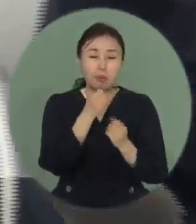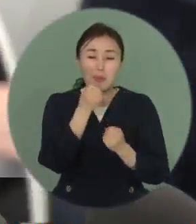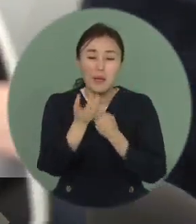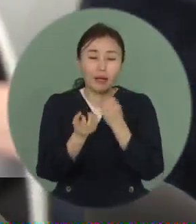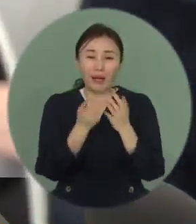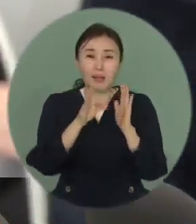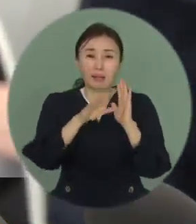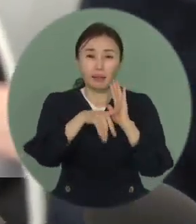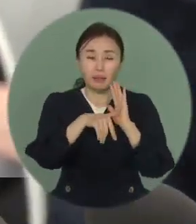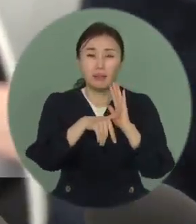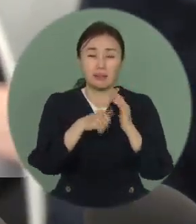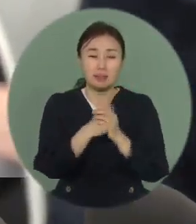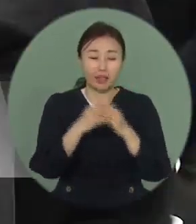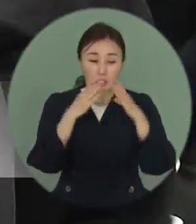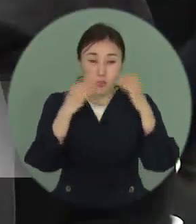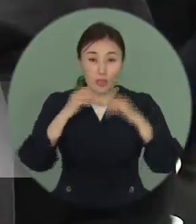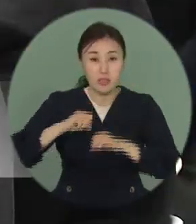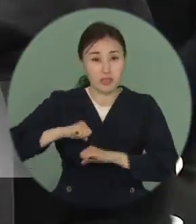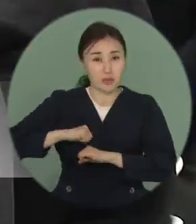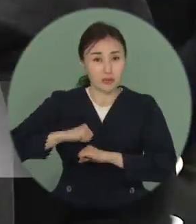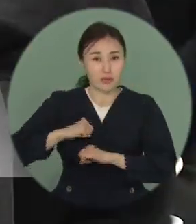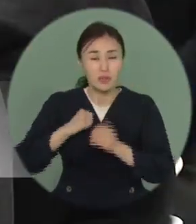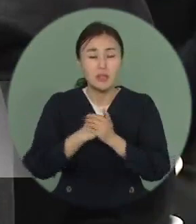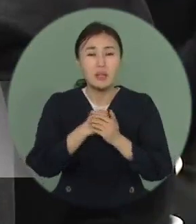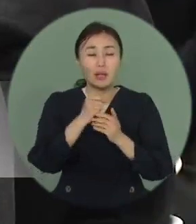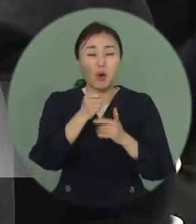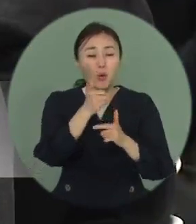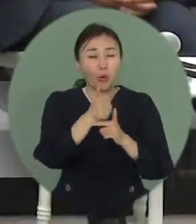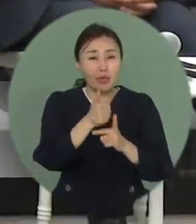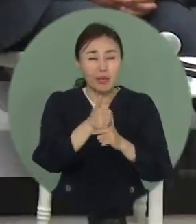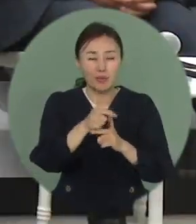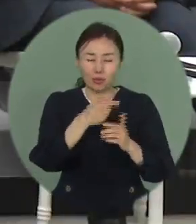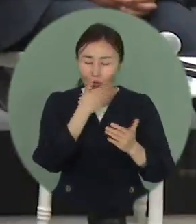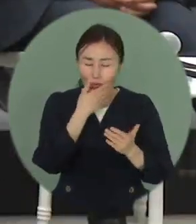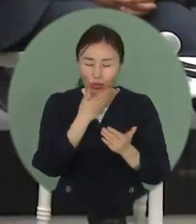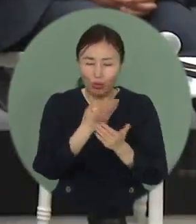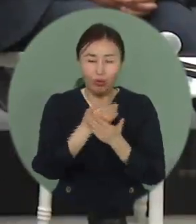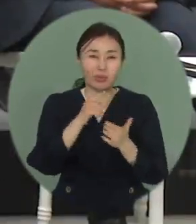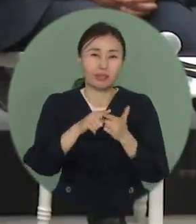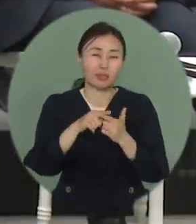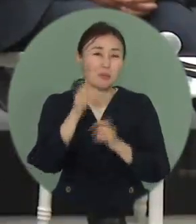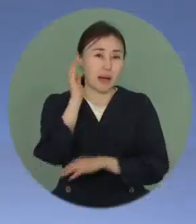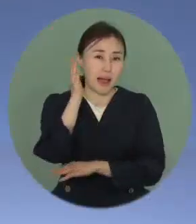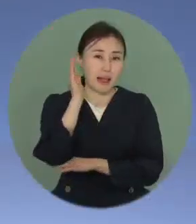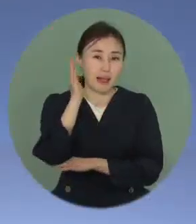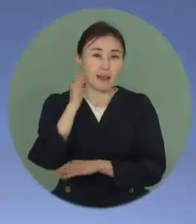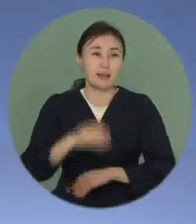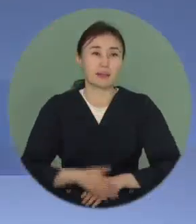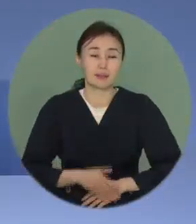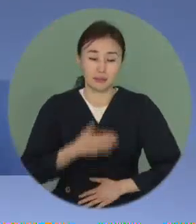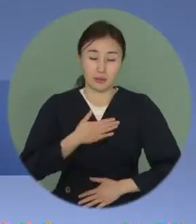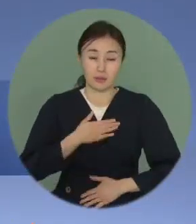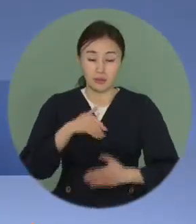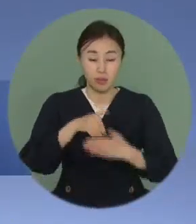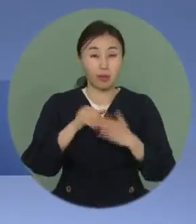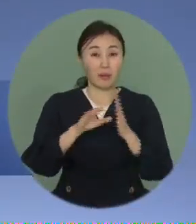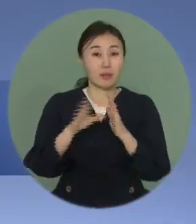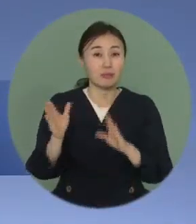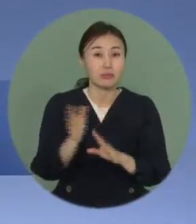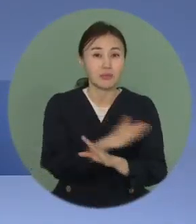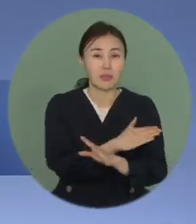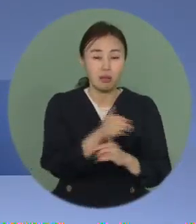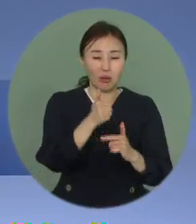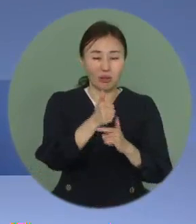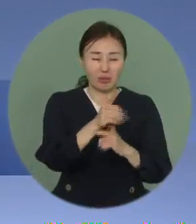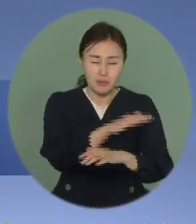이신장군 호남 국가를 인용하며 호남의 중요성을 강했습니다 저는 선거 때부터